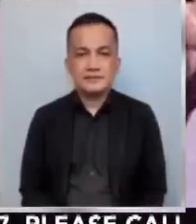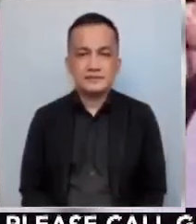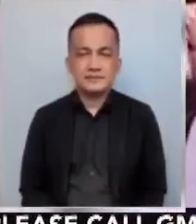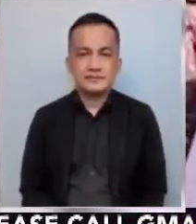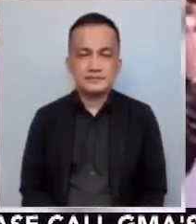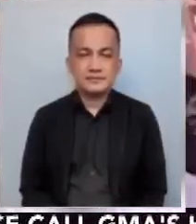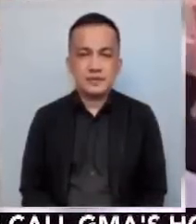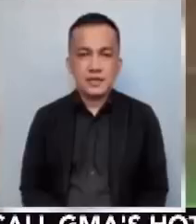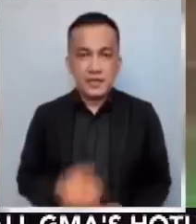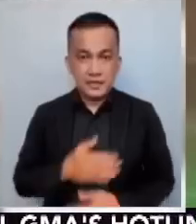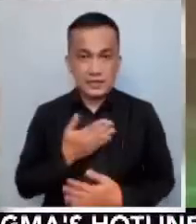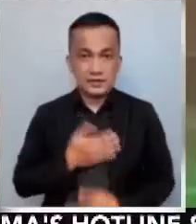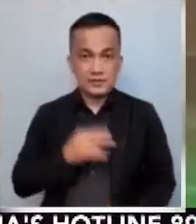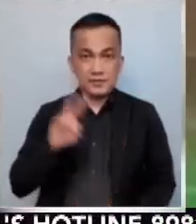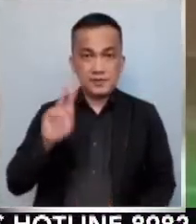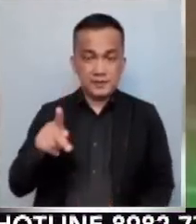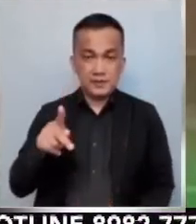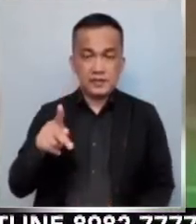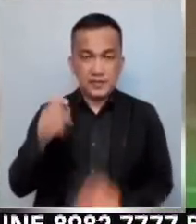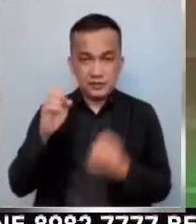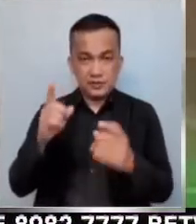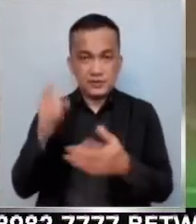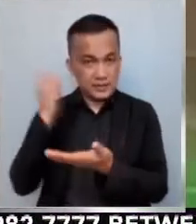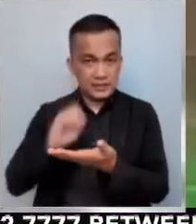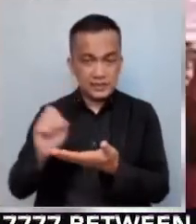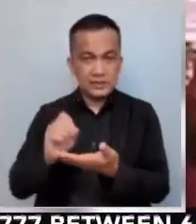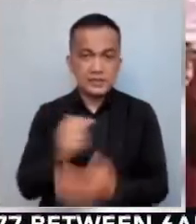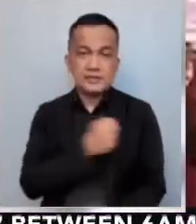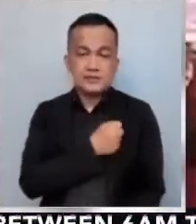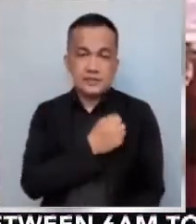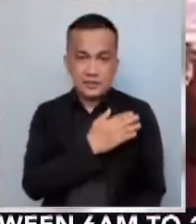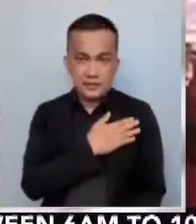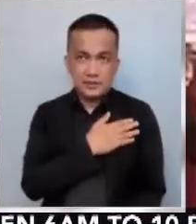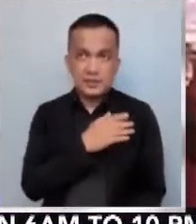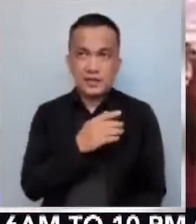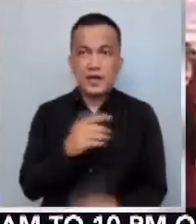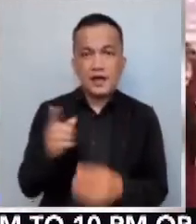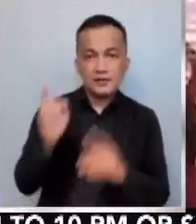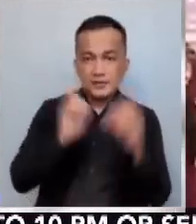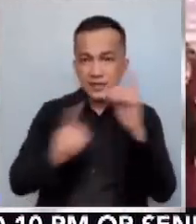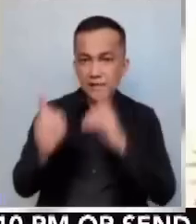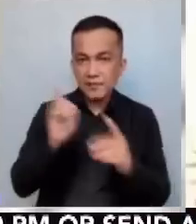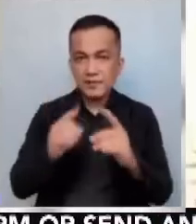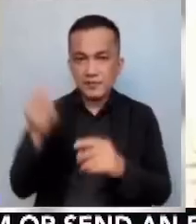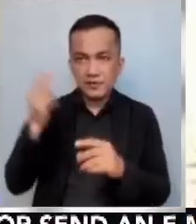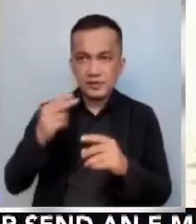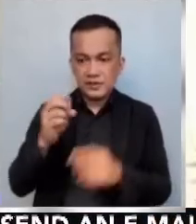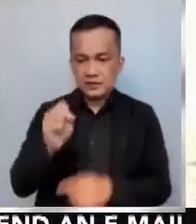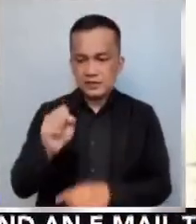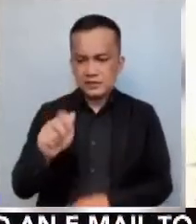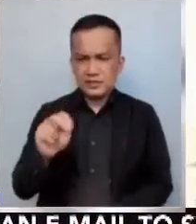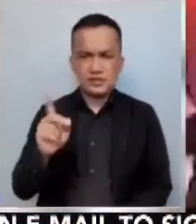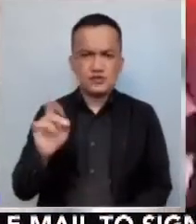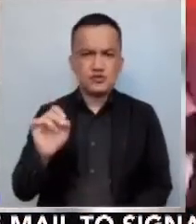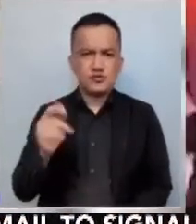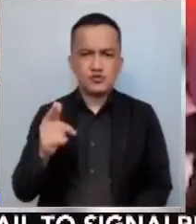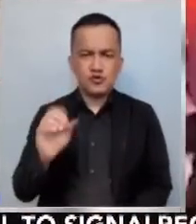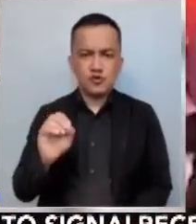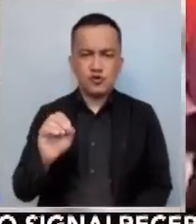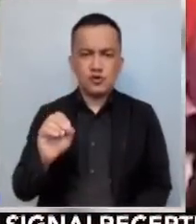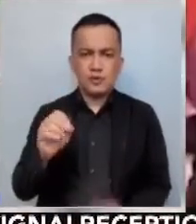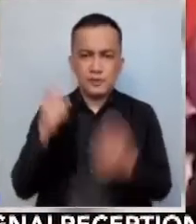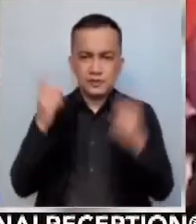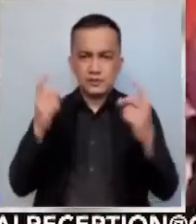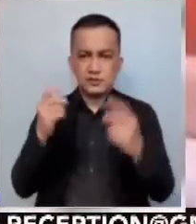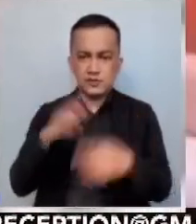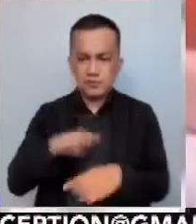Ikinatuwa ni Vice President at Education Secretary Sara Duterte ang reenactment ng makasaysayang sanduguan sa pagdiriwang ng Bohol Day sa Bohol